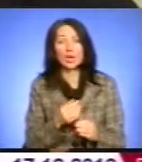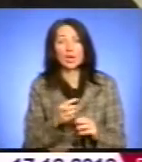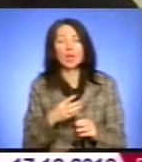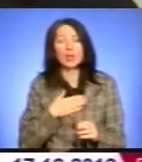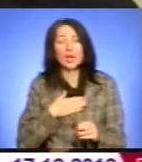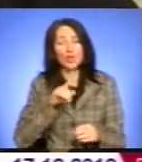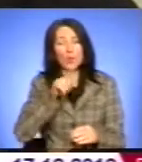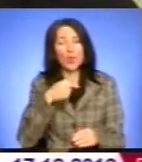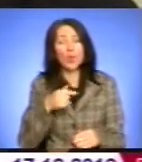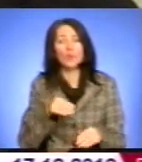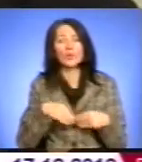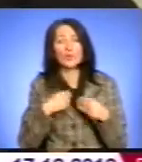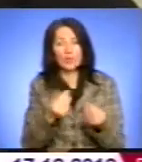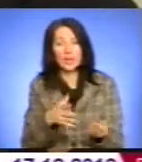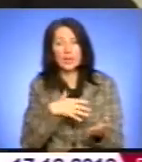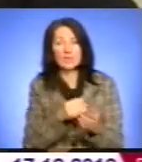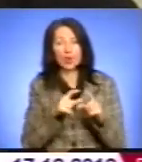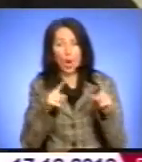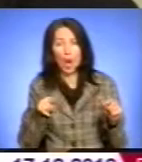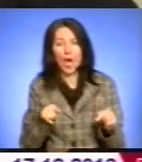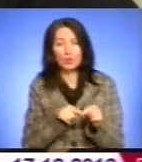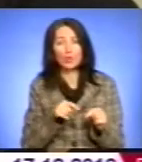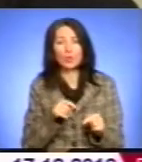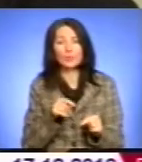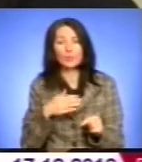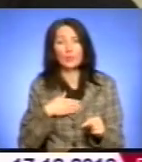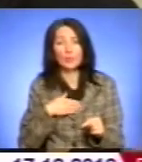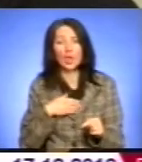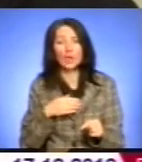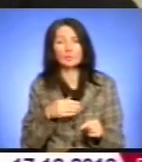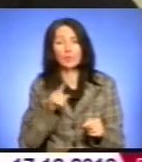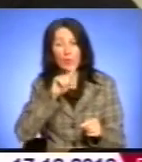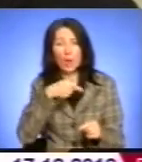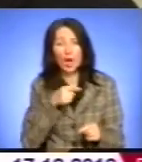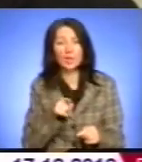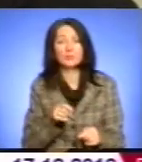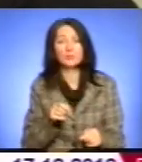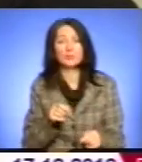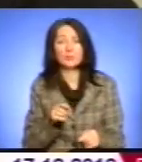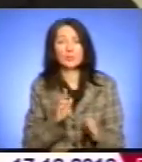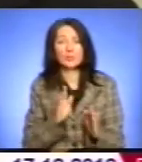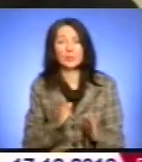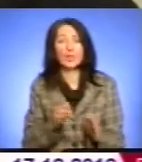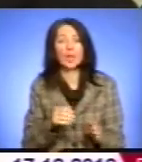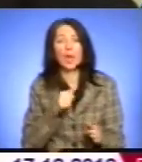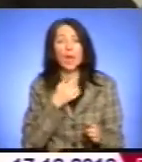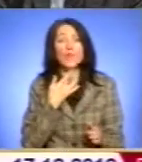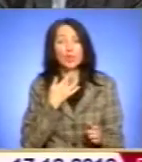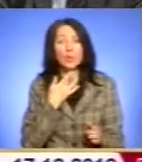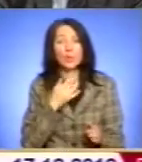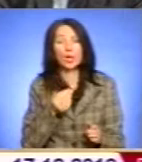нашу вимогу здали свою карточку тут та балу. Ми вимагали виключно виступати українською